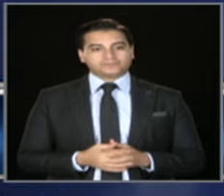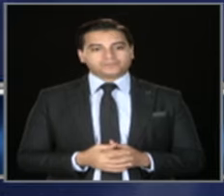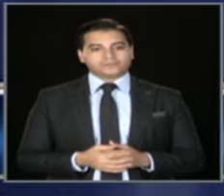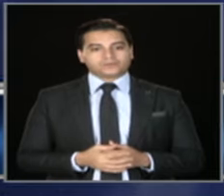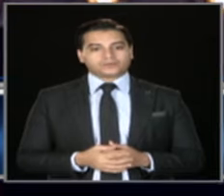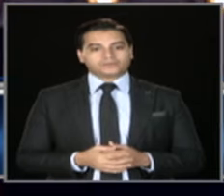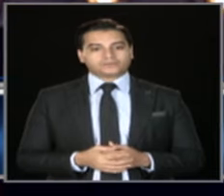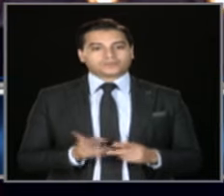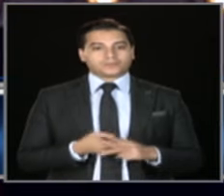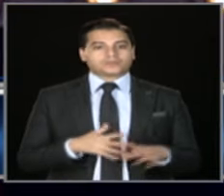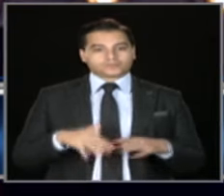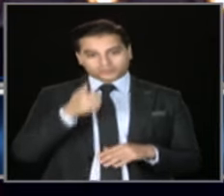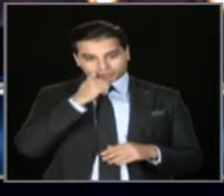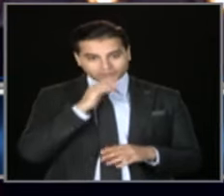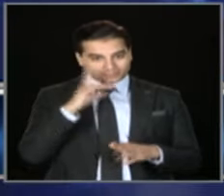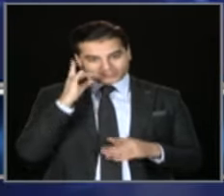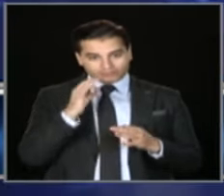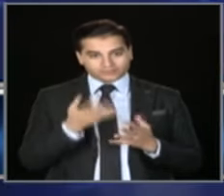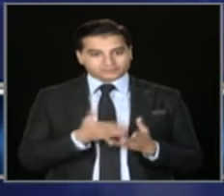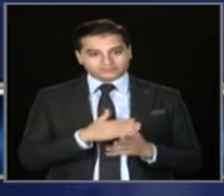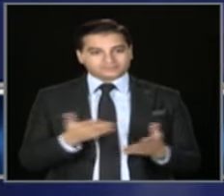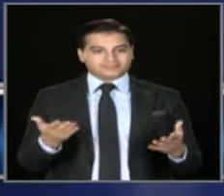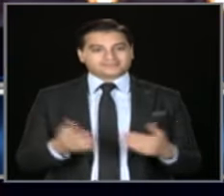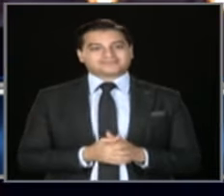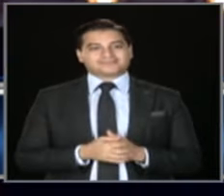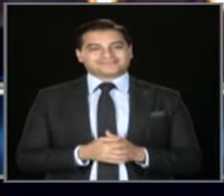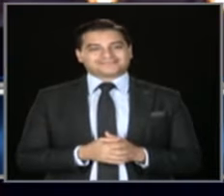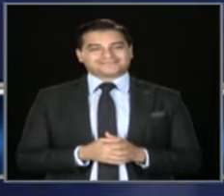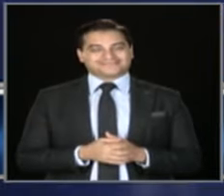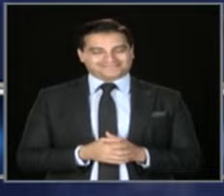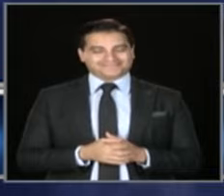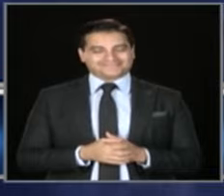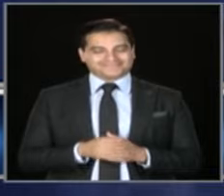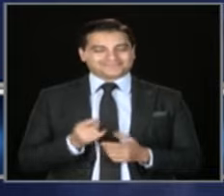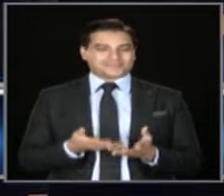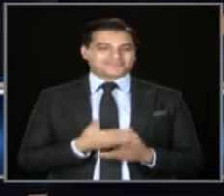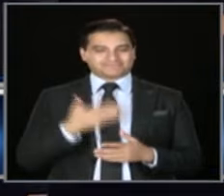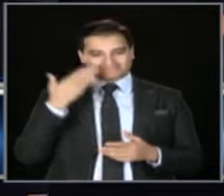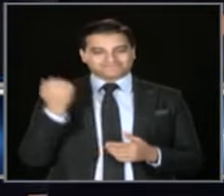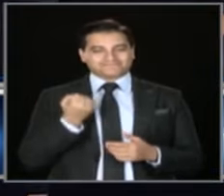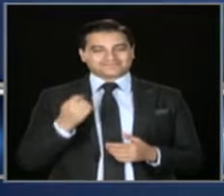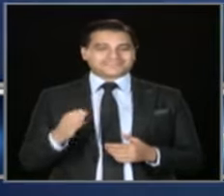جمهوريه الصين. من غير ما تفكر؟ طبعا. اجابه صحيحه.